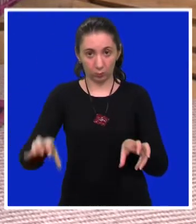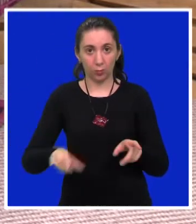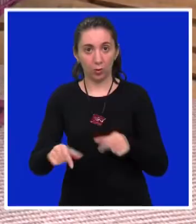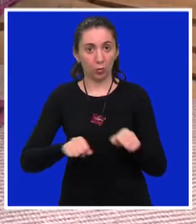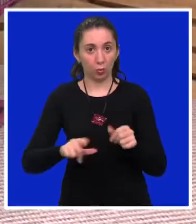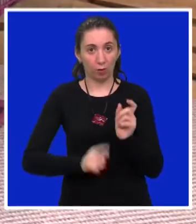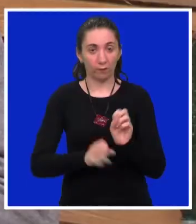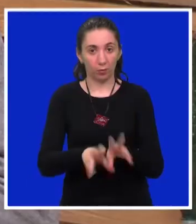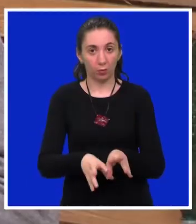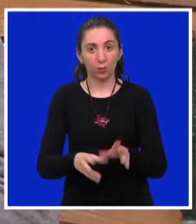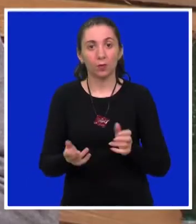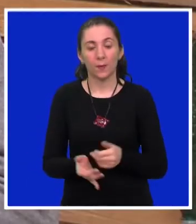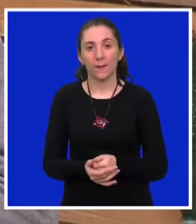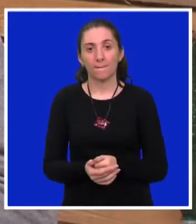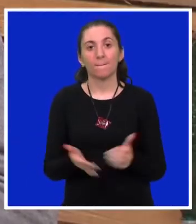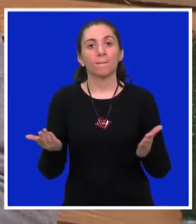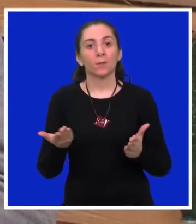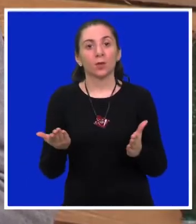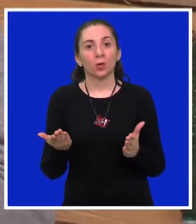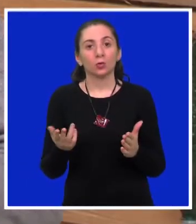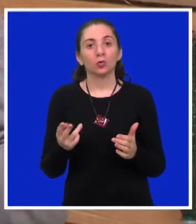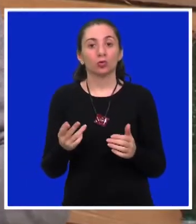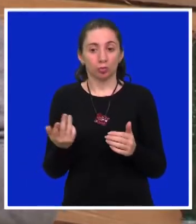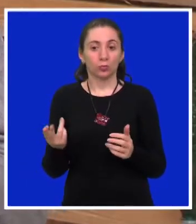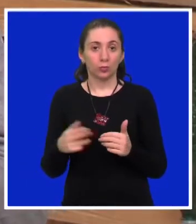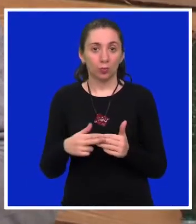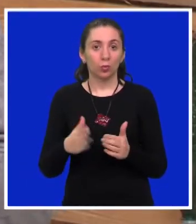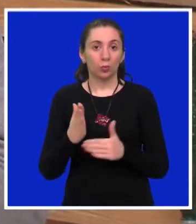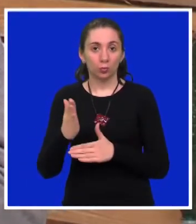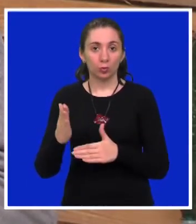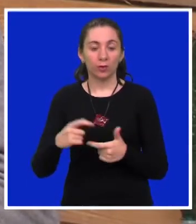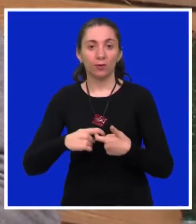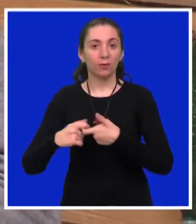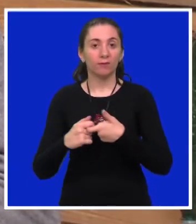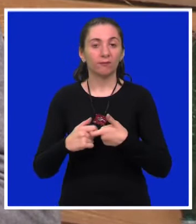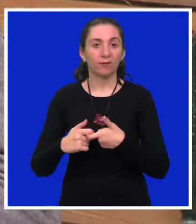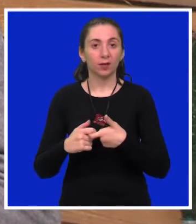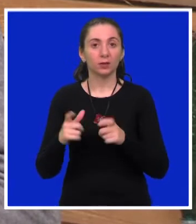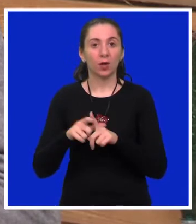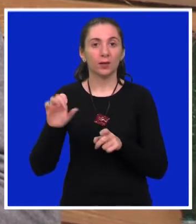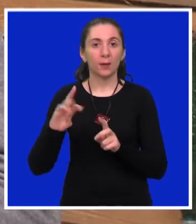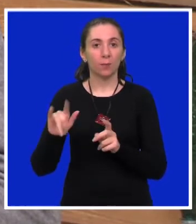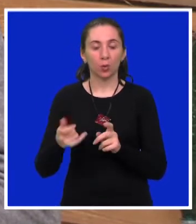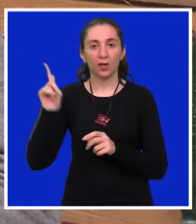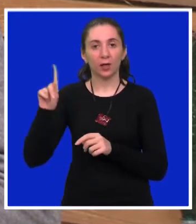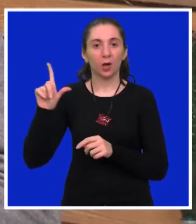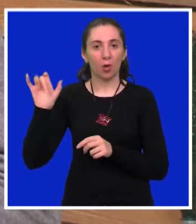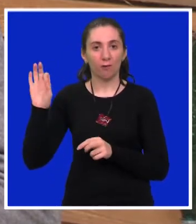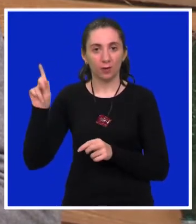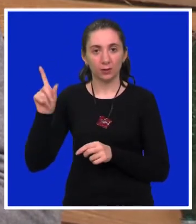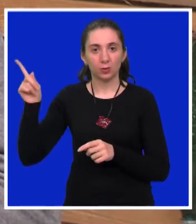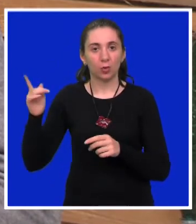i gospodarili otpadom. Ono što će vjerojatno u budućnosti biti vezano uz deponij Ilovac